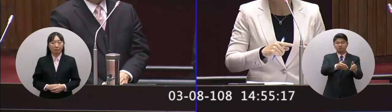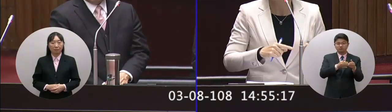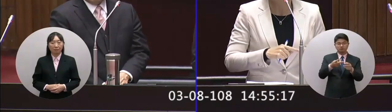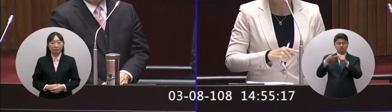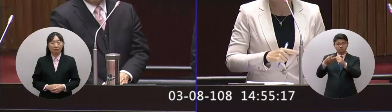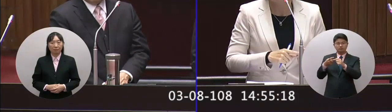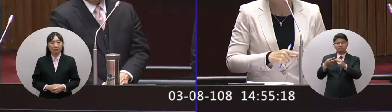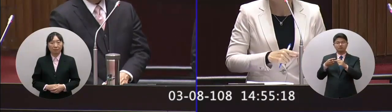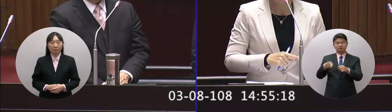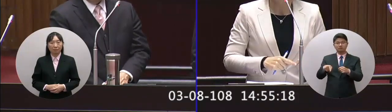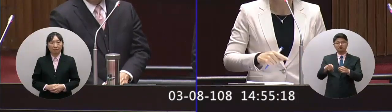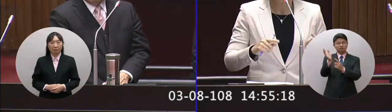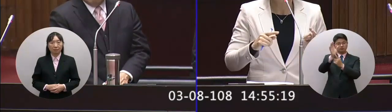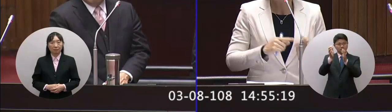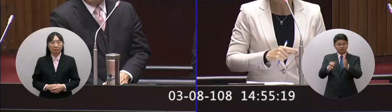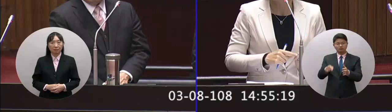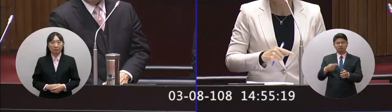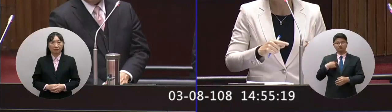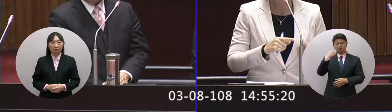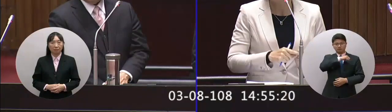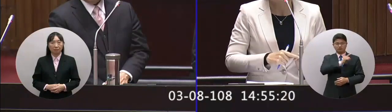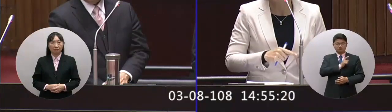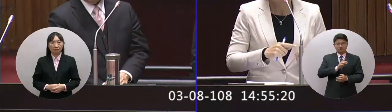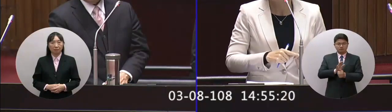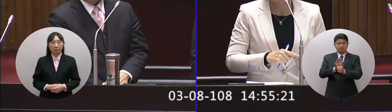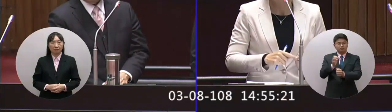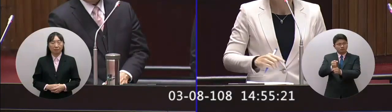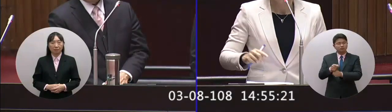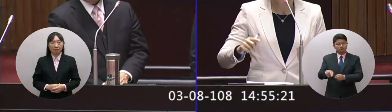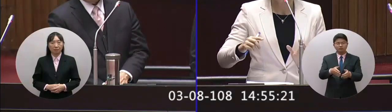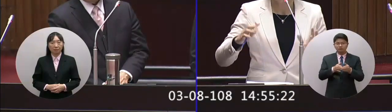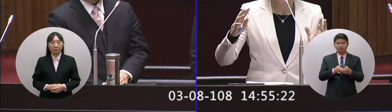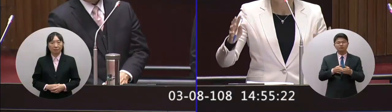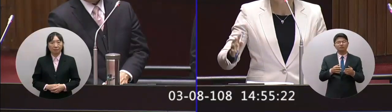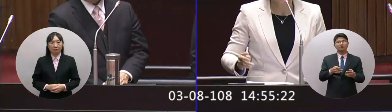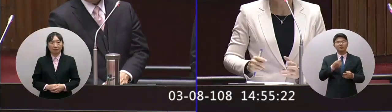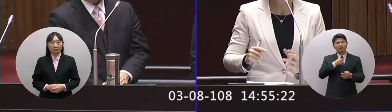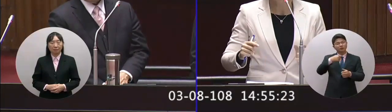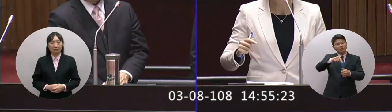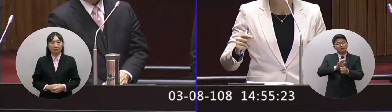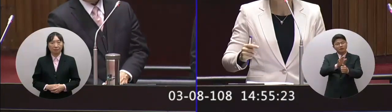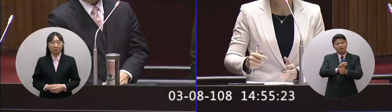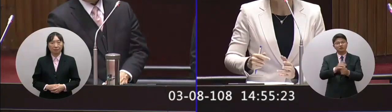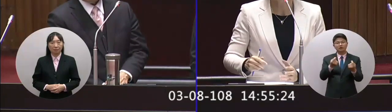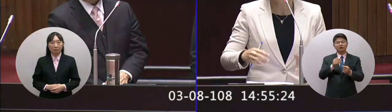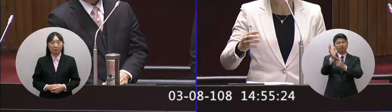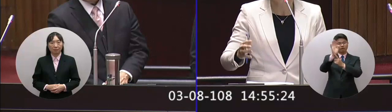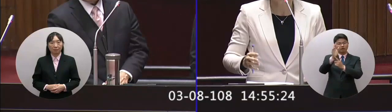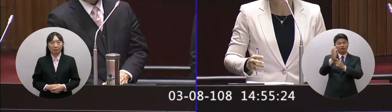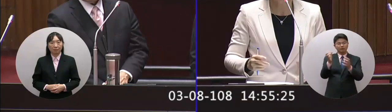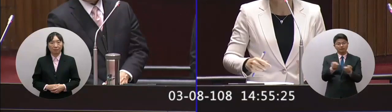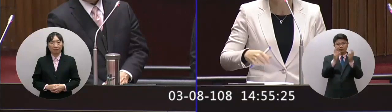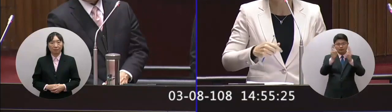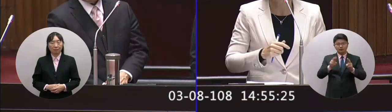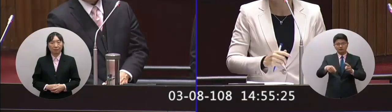业要就是国产化，好，那要怎么样去辅导我们这些譬如说这个风力发电的这